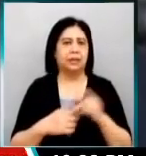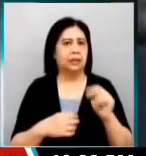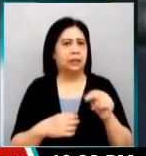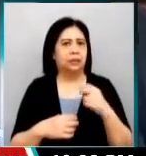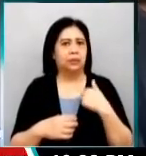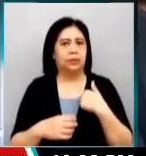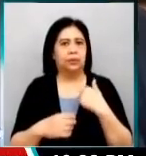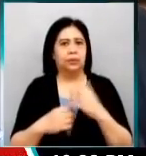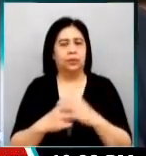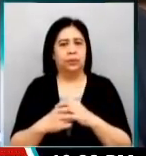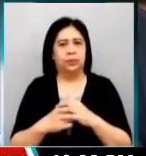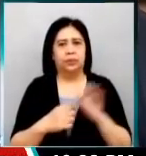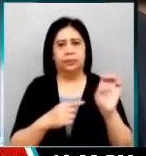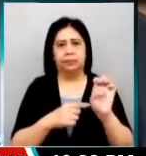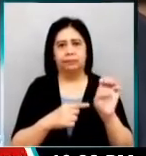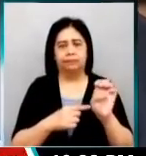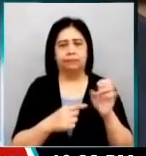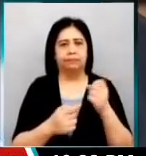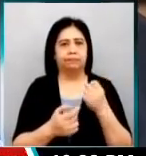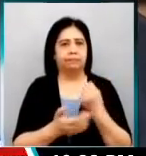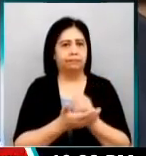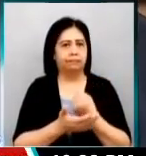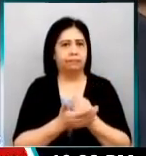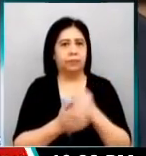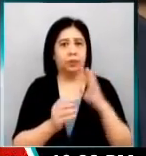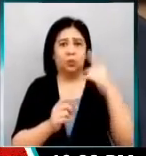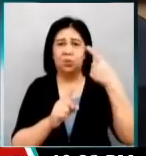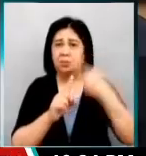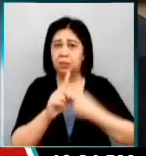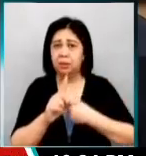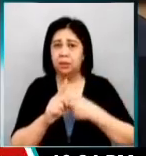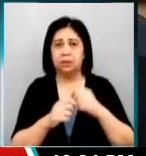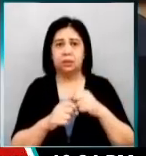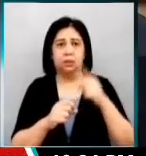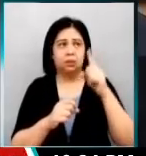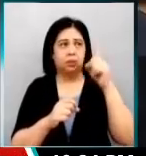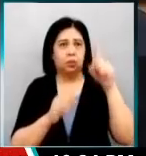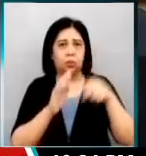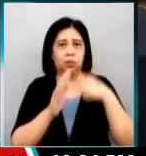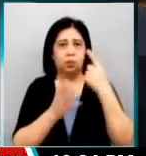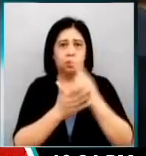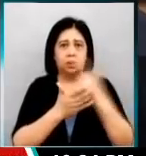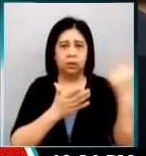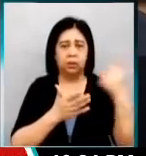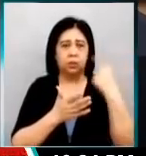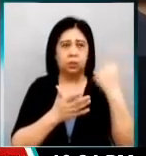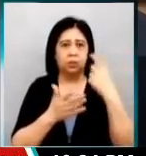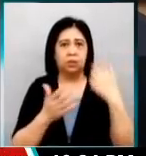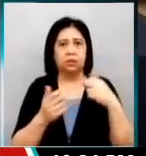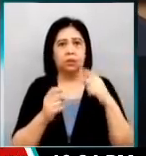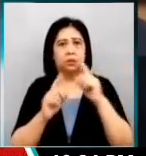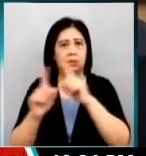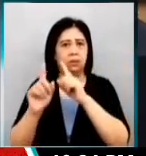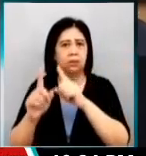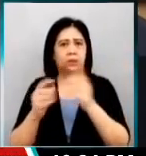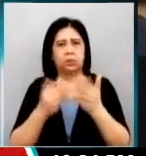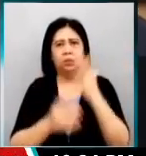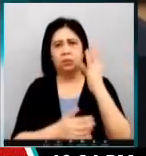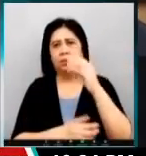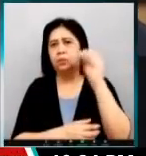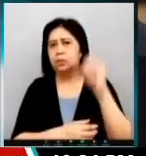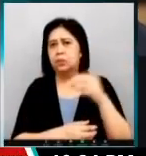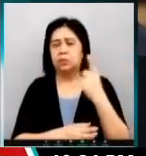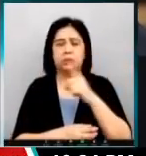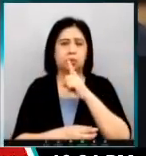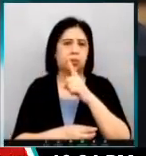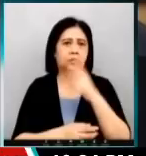extra income. Kung sa 1 month po, isang linggo lang o kaya mahigit, halos 50% po talaga